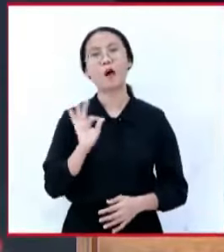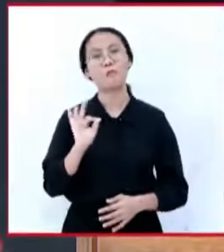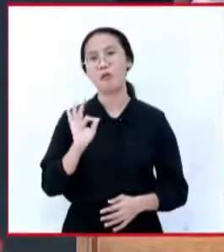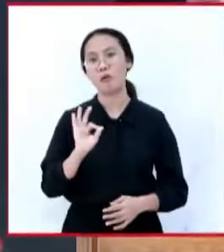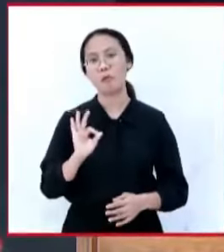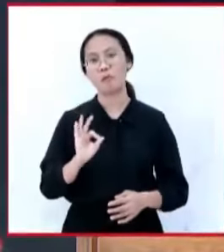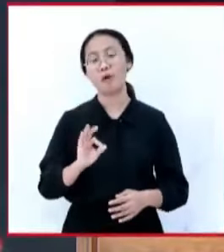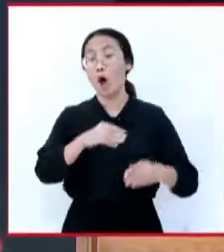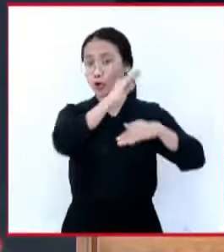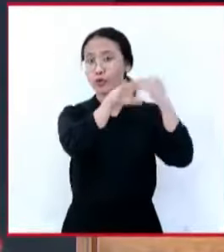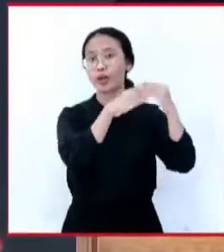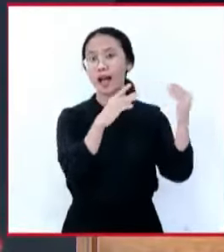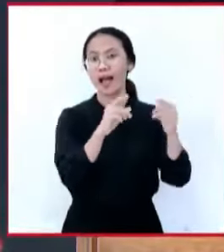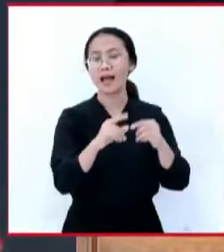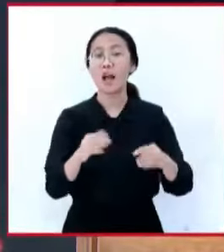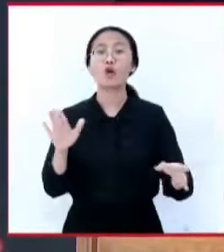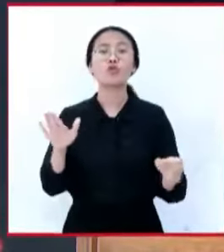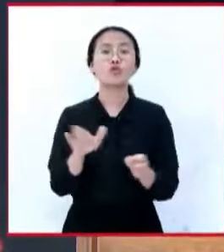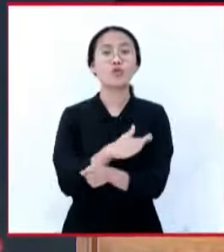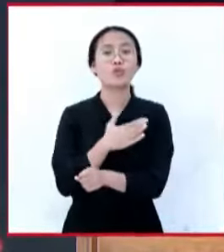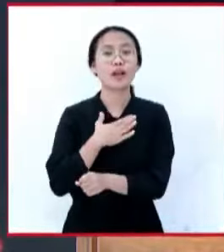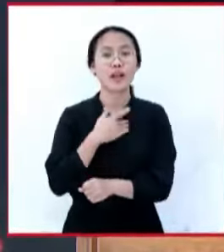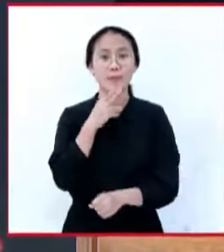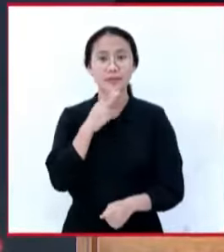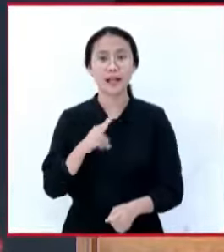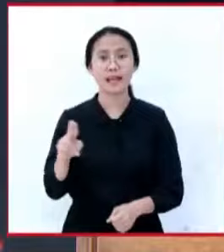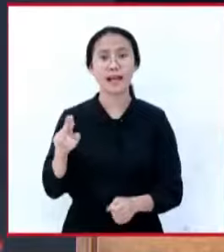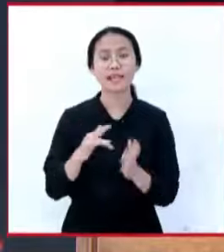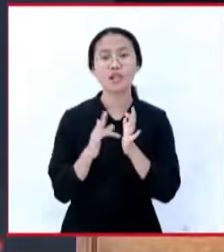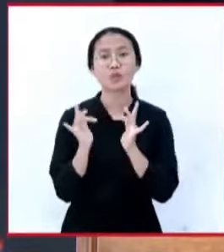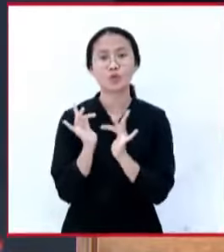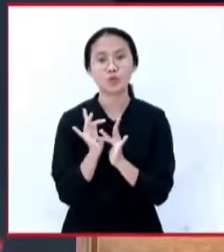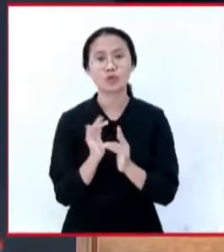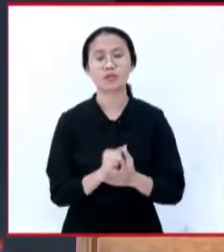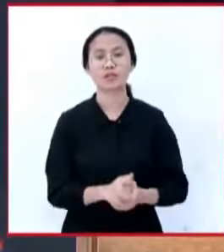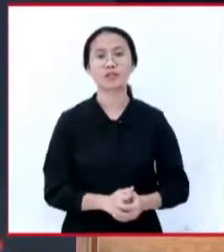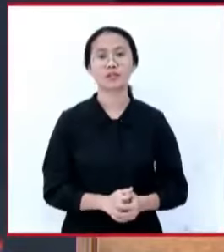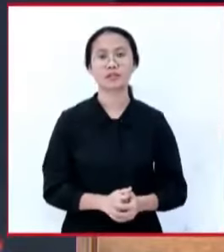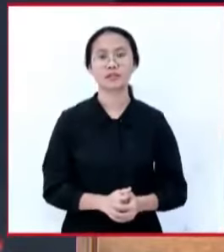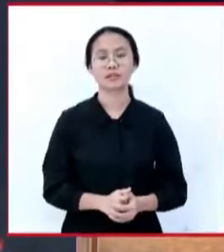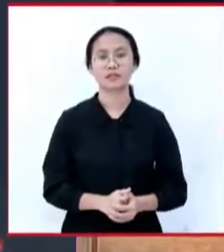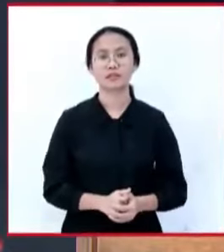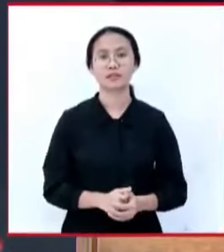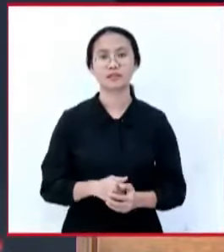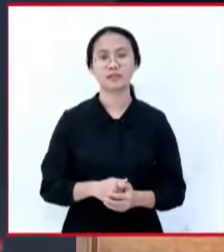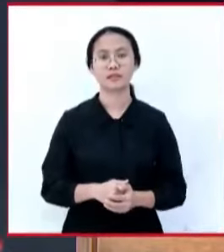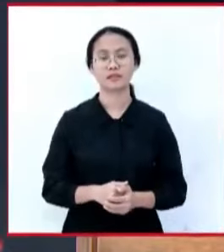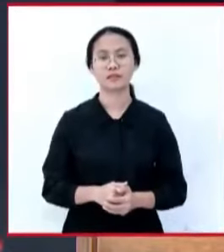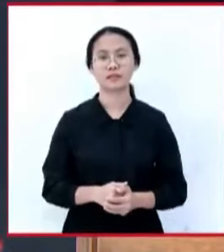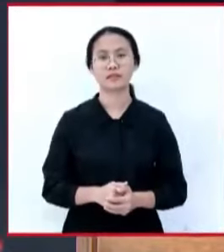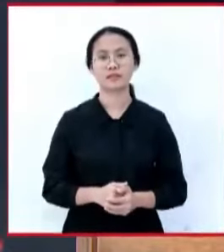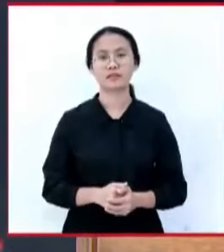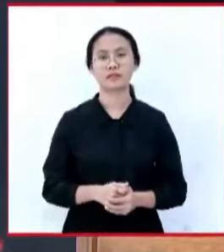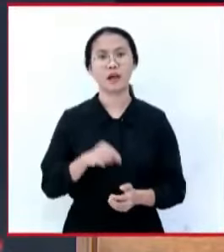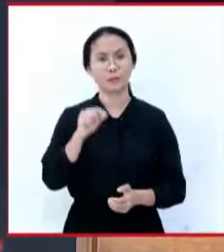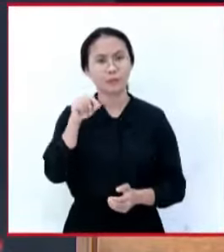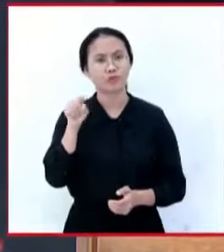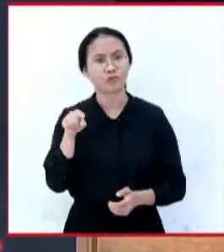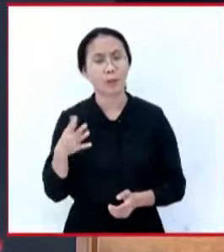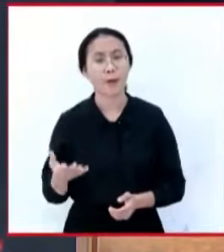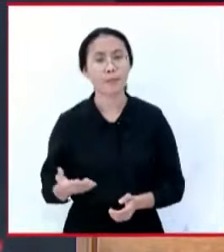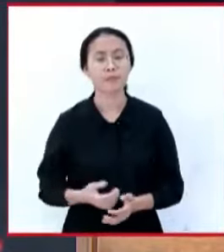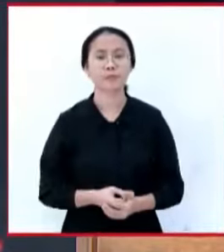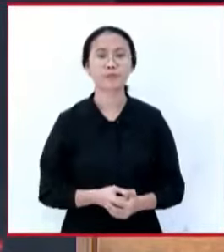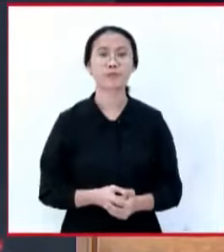cukup saya percaya Yesus maka saya harus percaya adanya surga maka Sebenarnya cukup